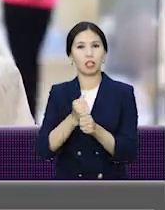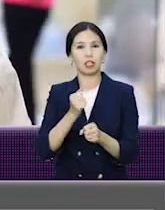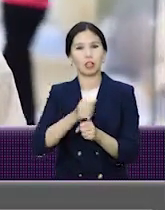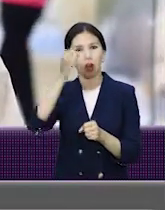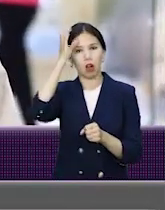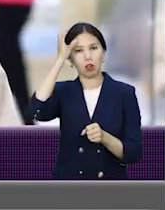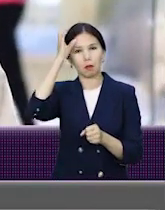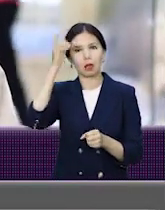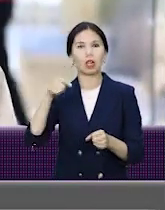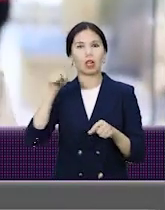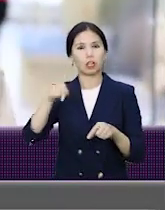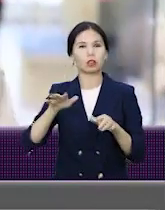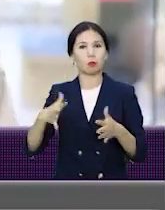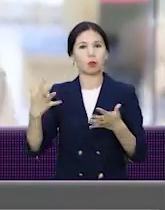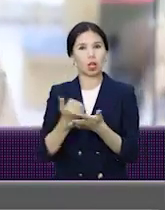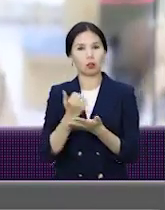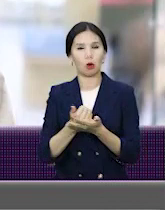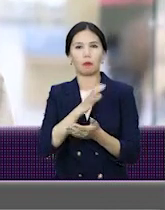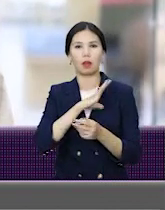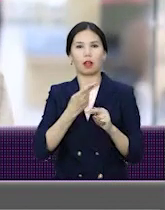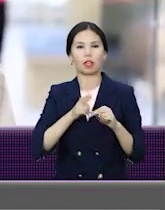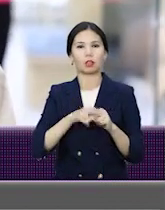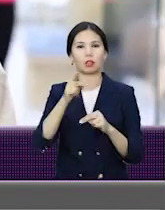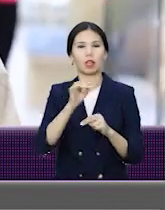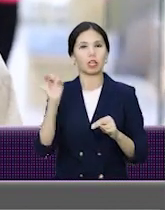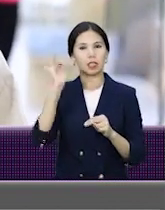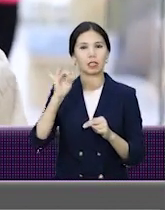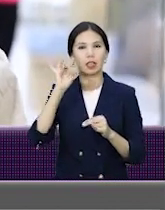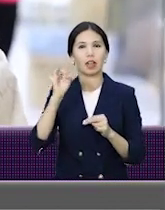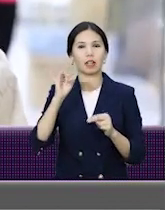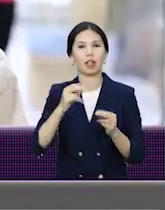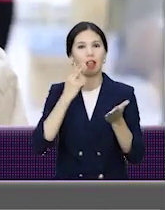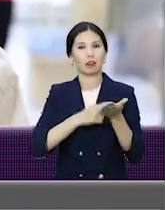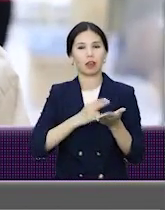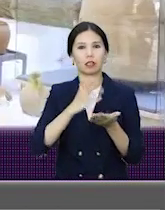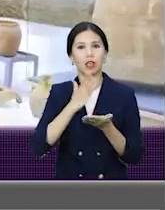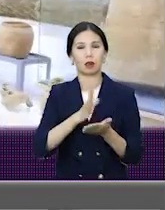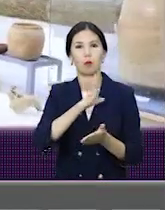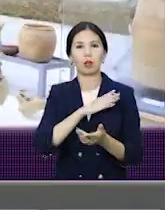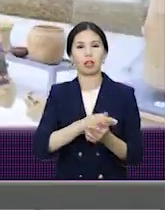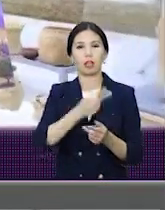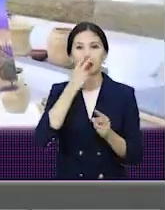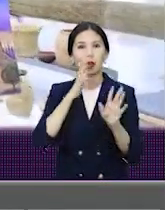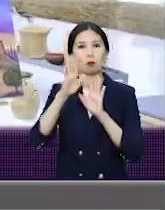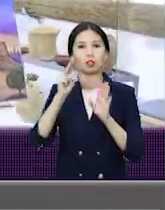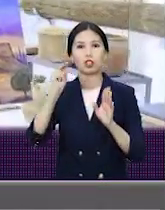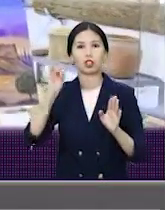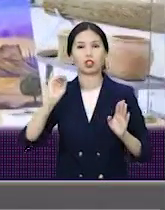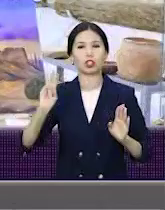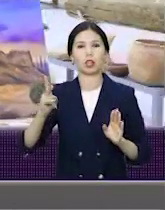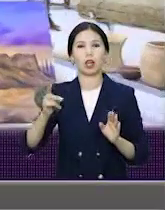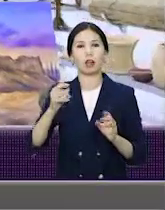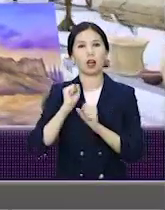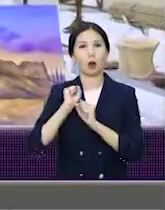yurgan olimlar tomonidan topilgan ekan. Ular haqida juda ham ko'p qiziqarli faktlar bor ekan. Muzeyni Chirchiq oliy tank